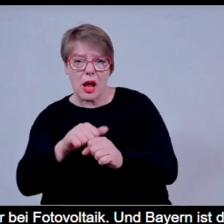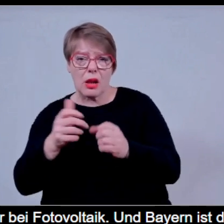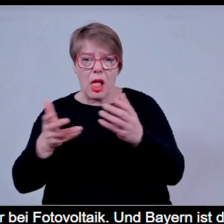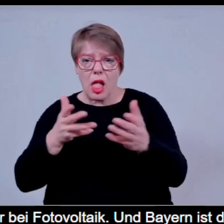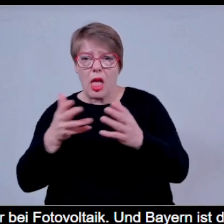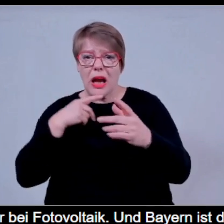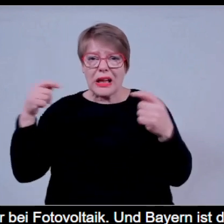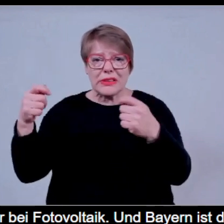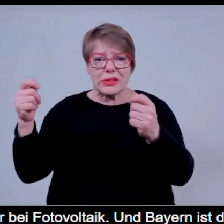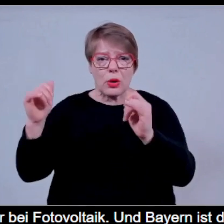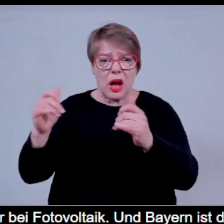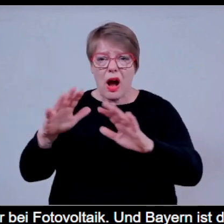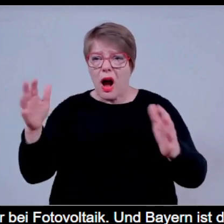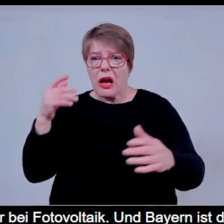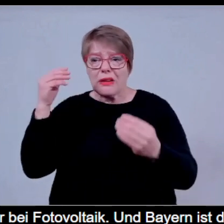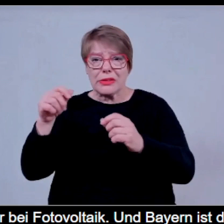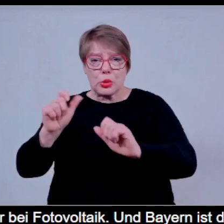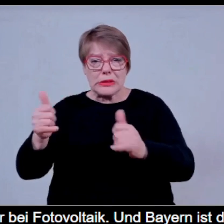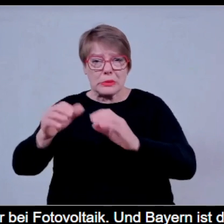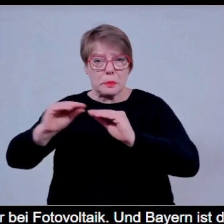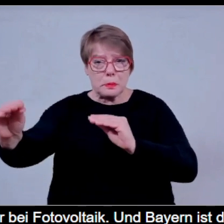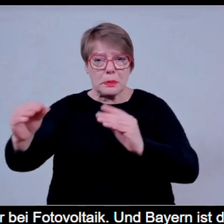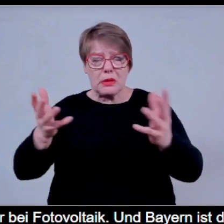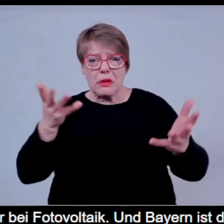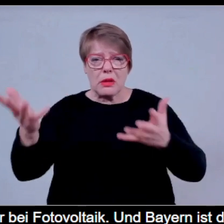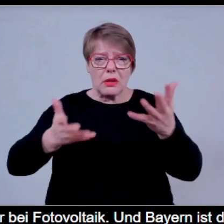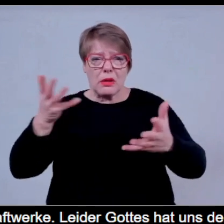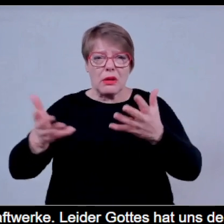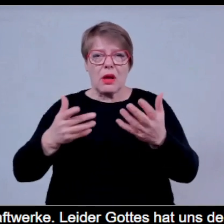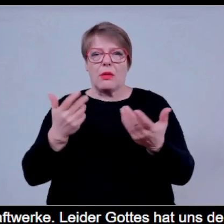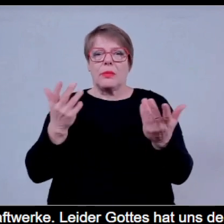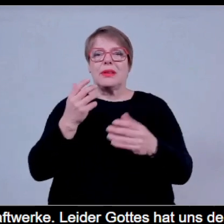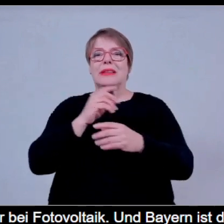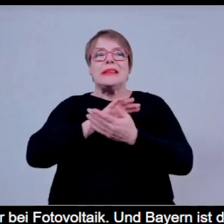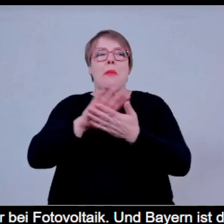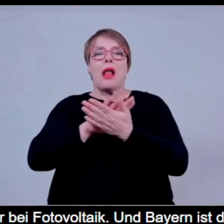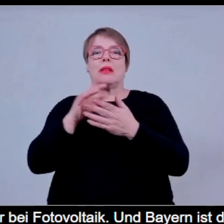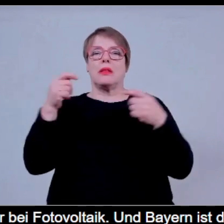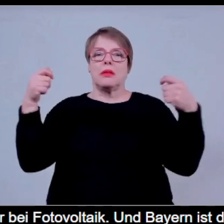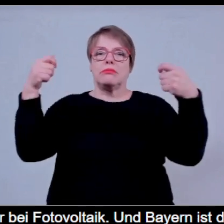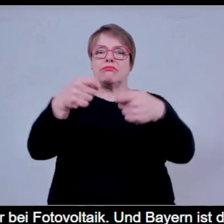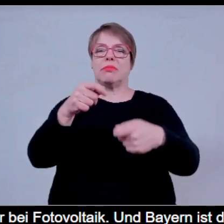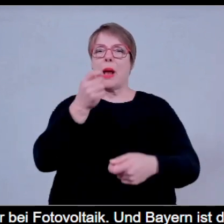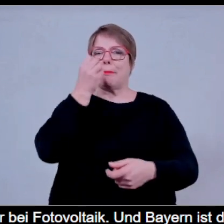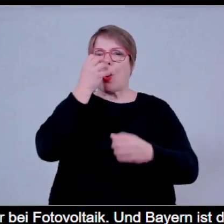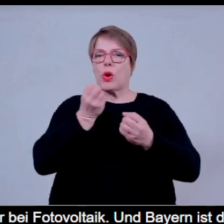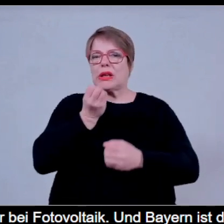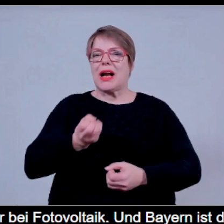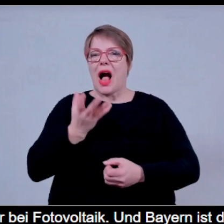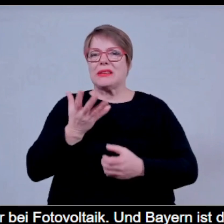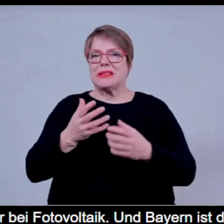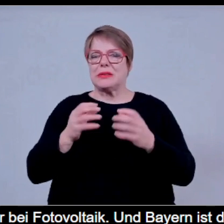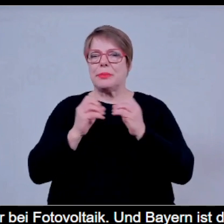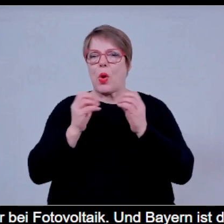indem man die Produzenten der Energien heranzieht und nicht dulden will, dass die Geld verdienen. Aber es ist